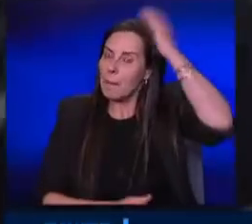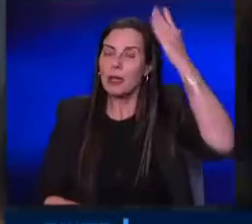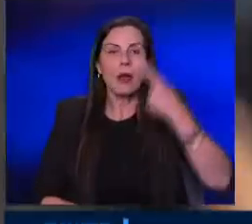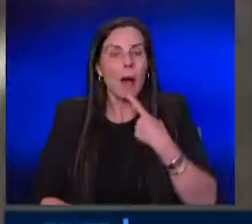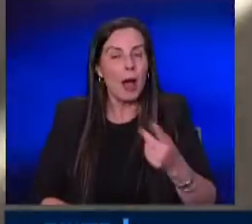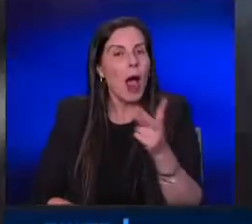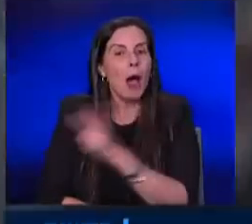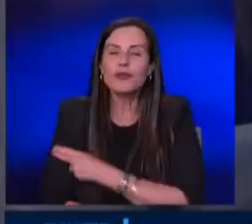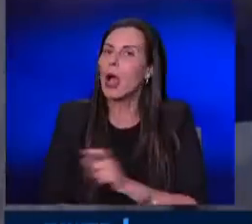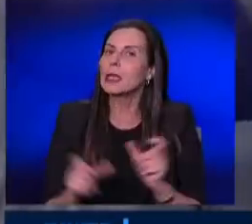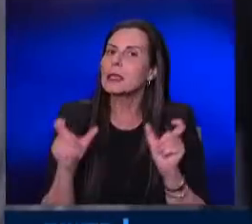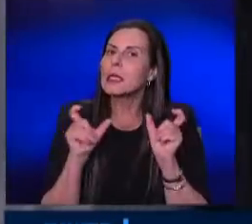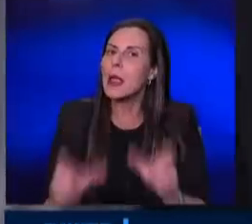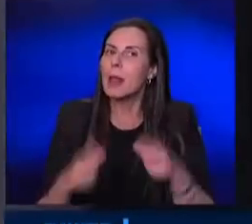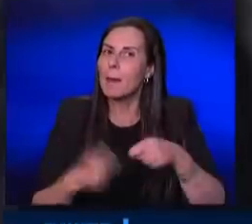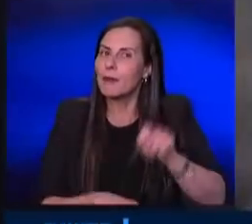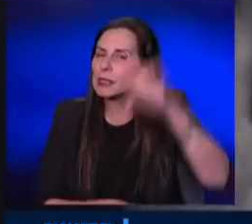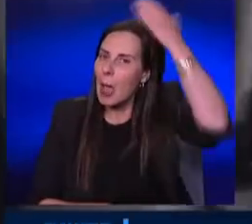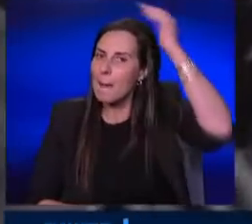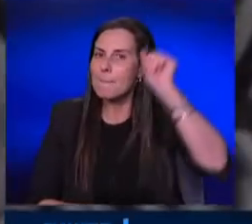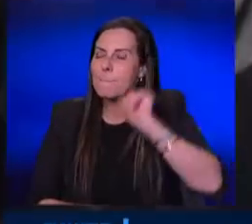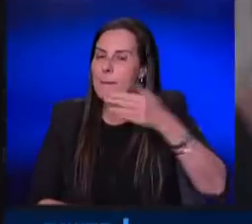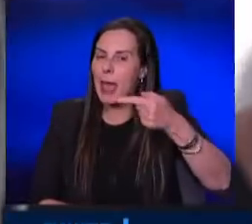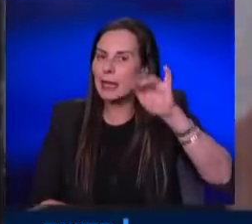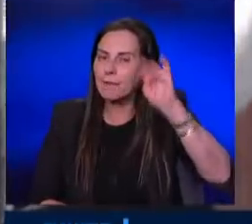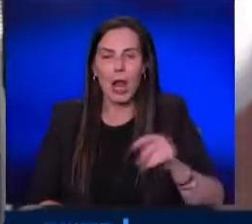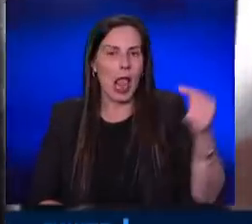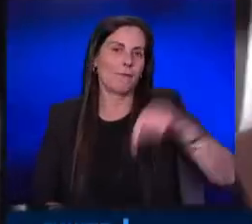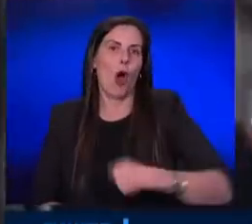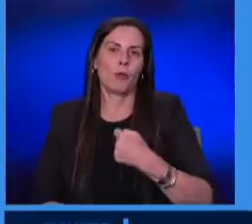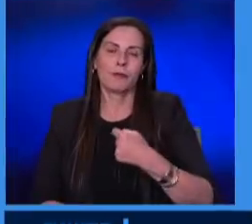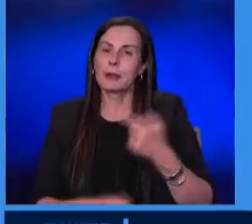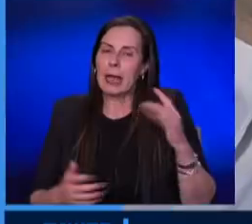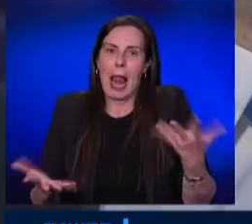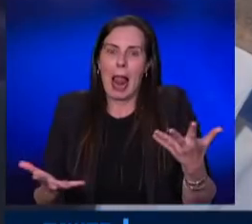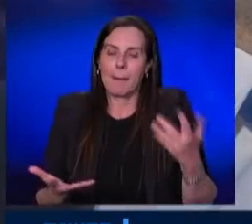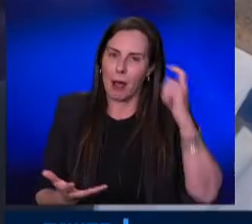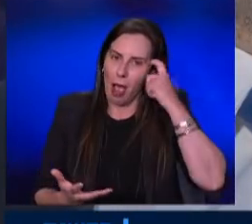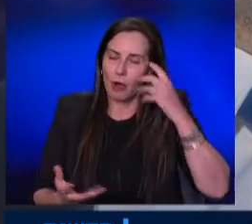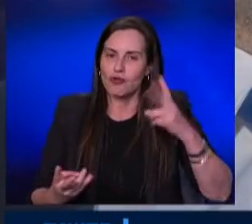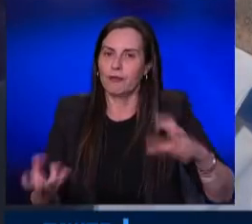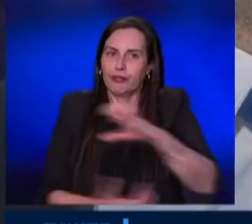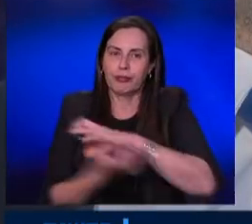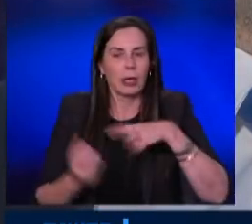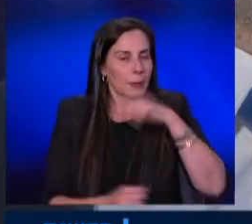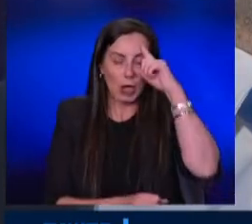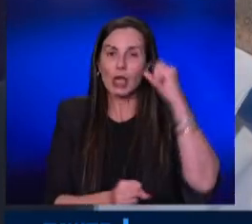כי המשטרה תמנע מחבר הכנסת בן גביר לצעוד בשער שכם מחשש להסלמה ביטחונית. אני אעמוד על